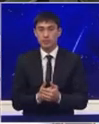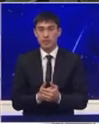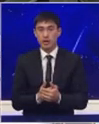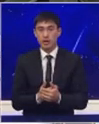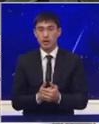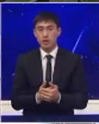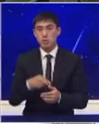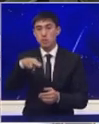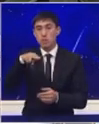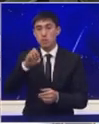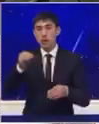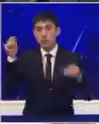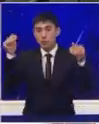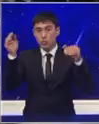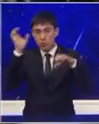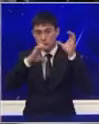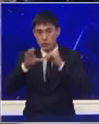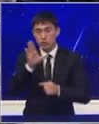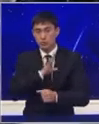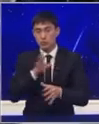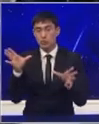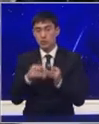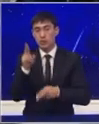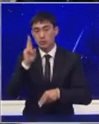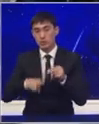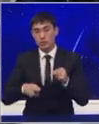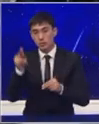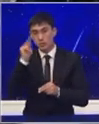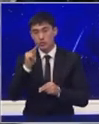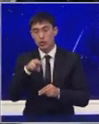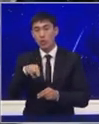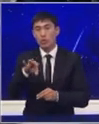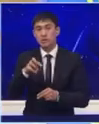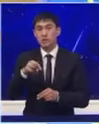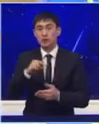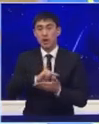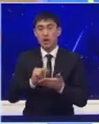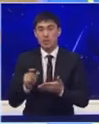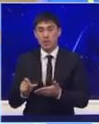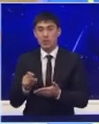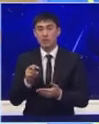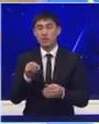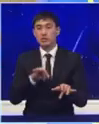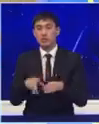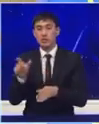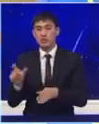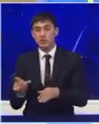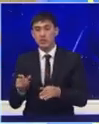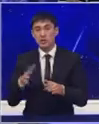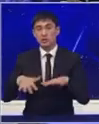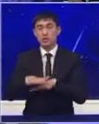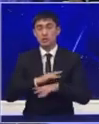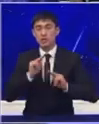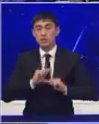педучилище дейді. Соны бірге бітірген. Тоқпай Исабеков қаламгер тұрғысынан да, қайраткер ретінде де еліне елеулі